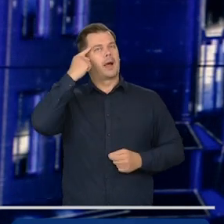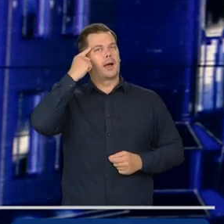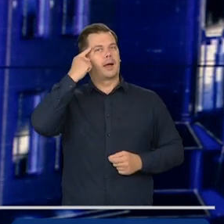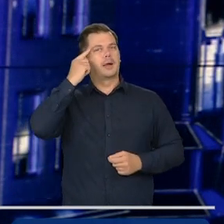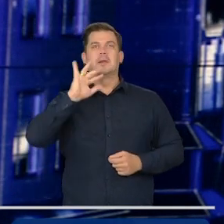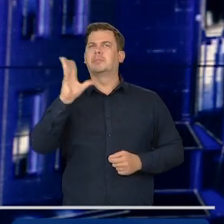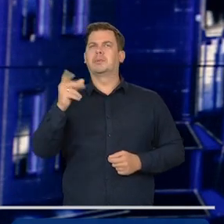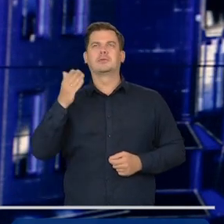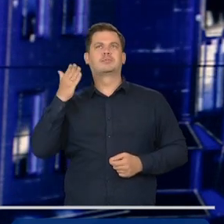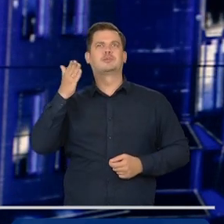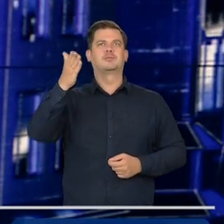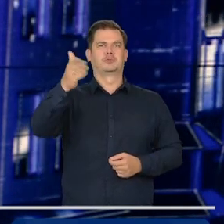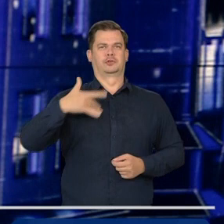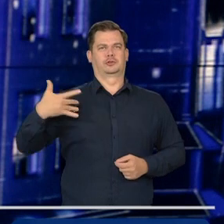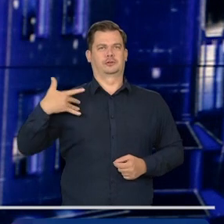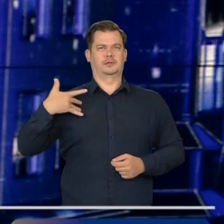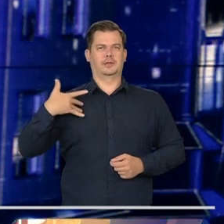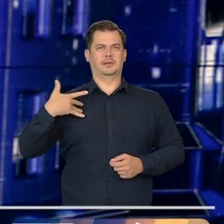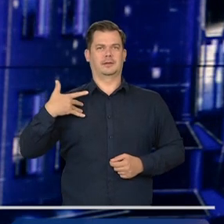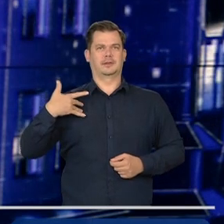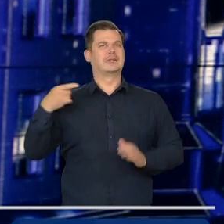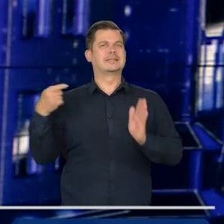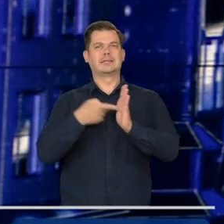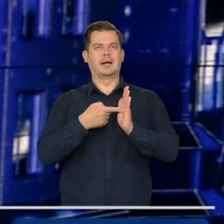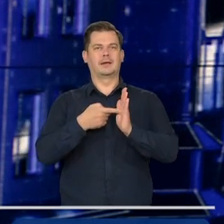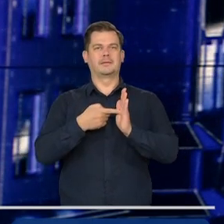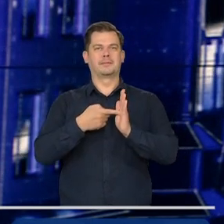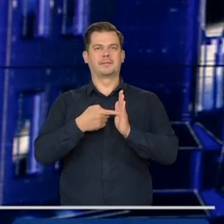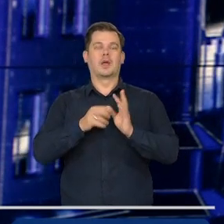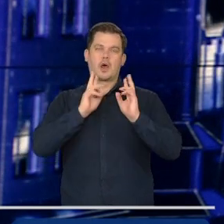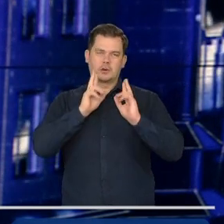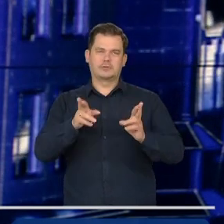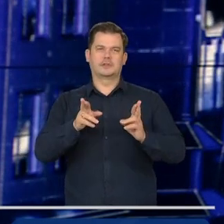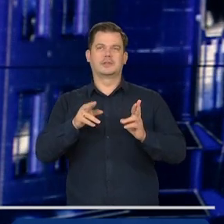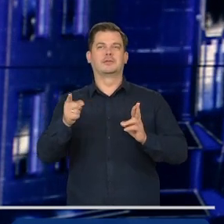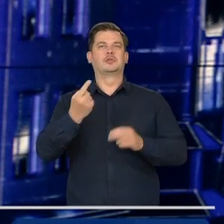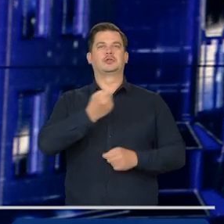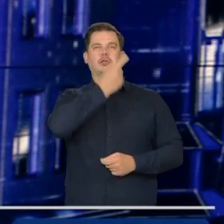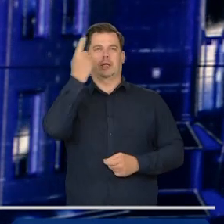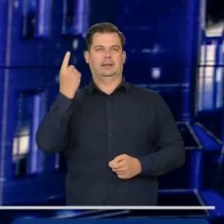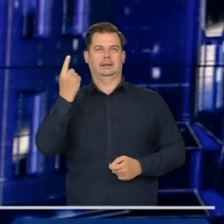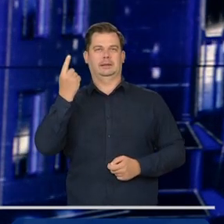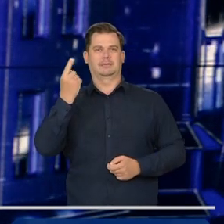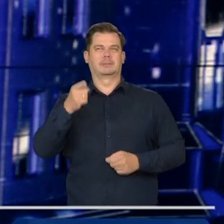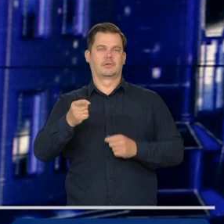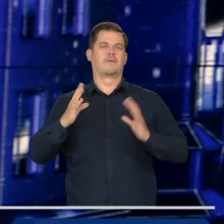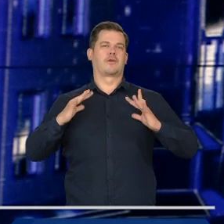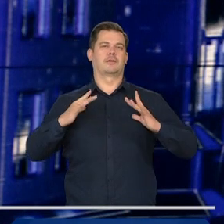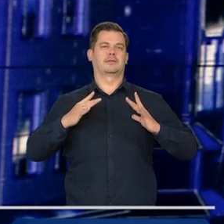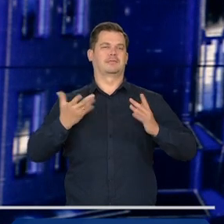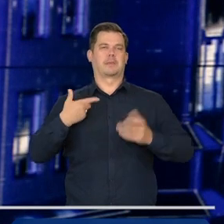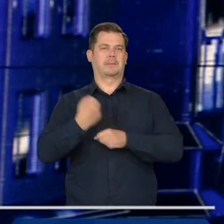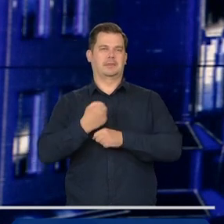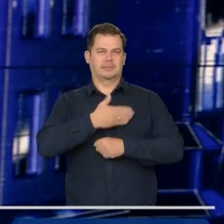piękną perspektywę naszego życia, celu naszego życia. Oczywiście to jest dzień, w którym jest dzień wolny od zajęć,